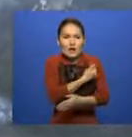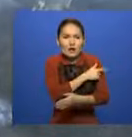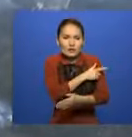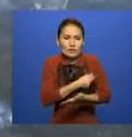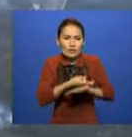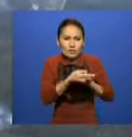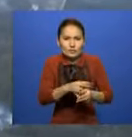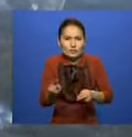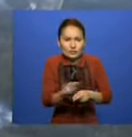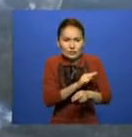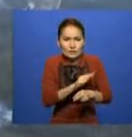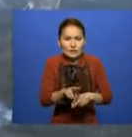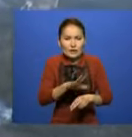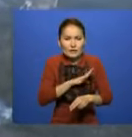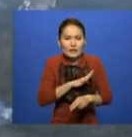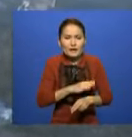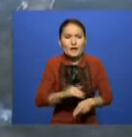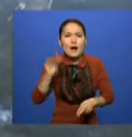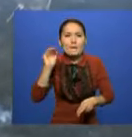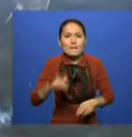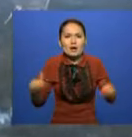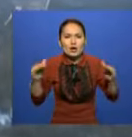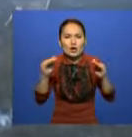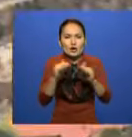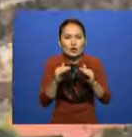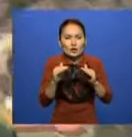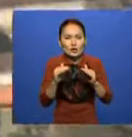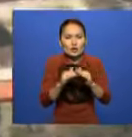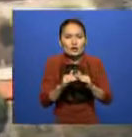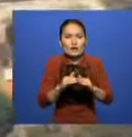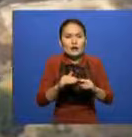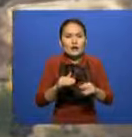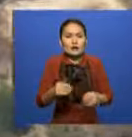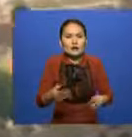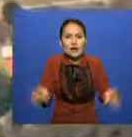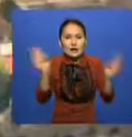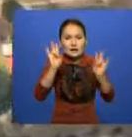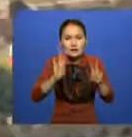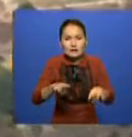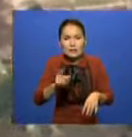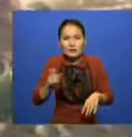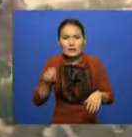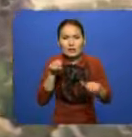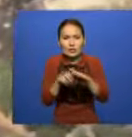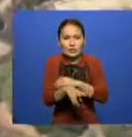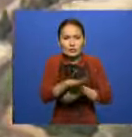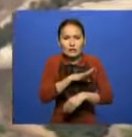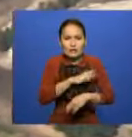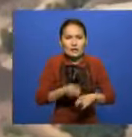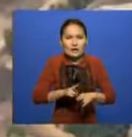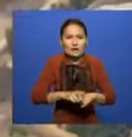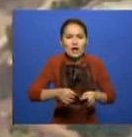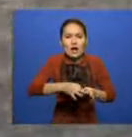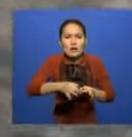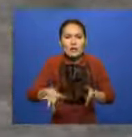айтты. Бұдан басқа мыңдаған тұрғын үйлерін тастап, қауіпсіз жаққа кетуге мәжбүр болған. Лаулаған жалын негізінен оңтүстік Австралия мен